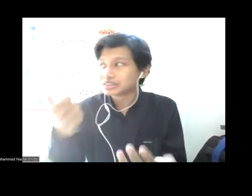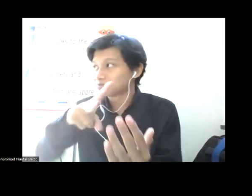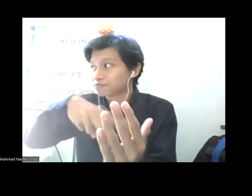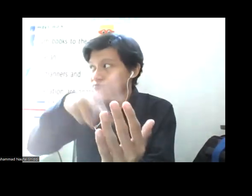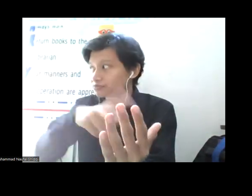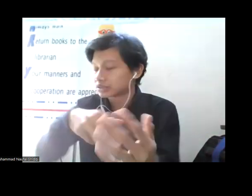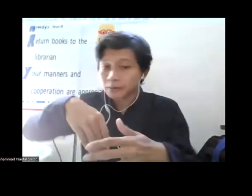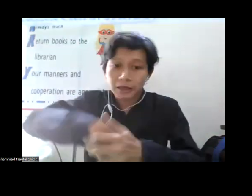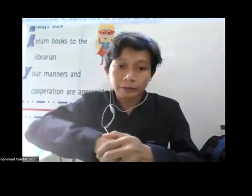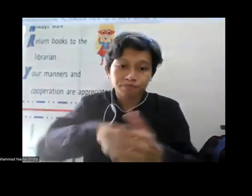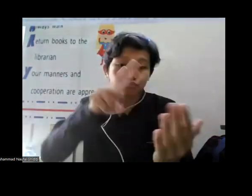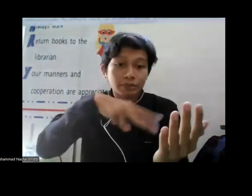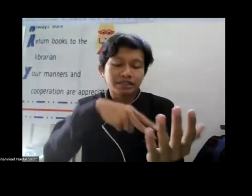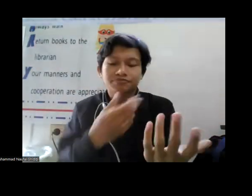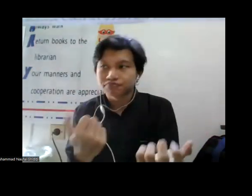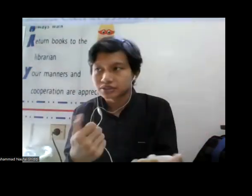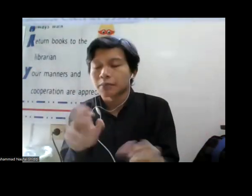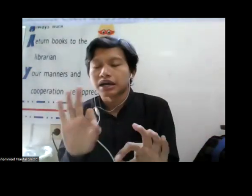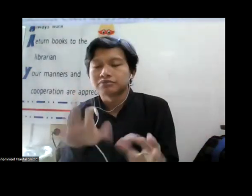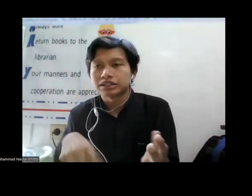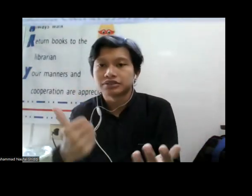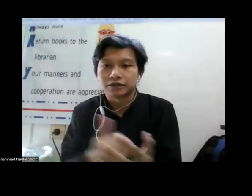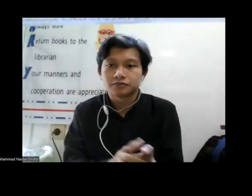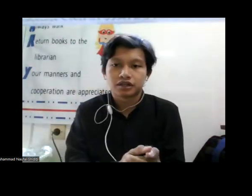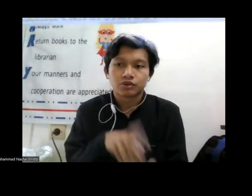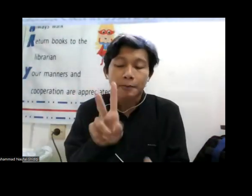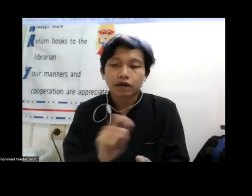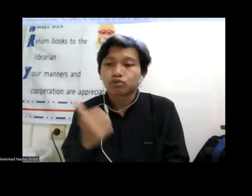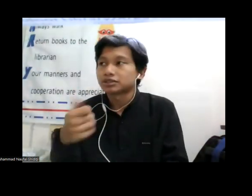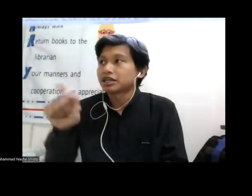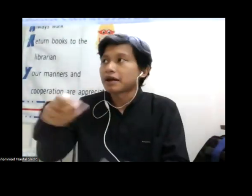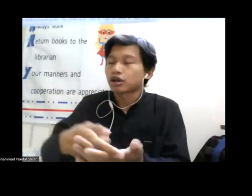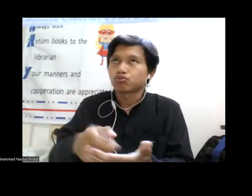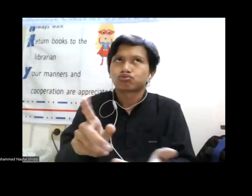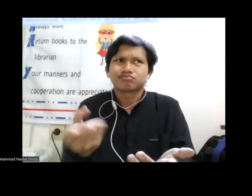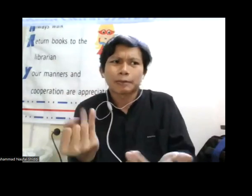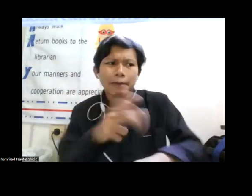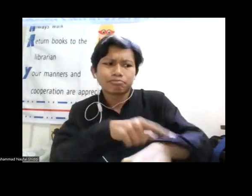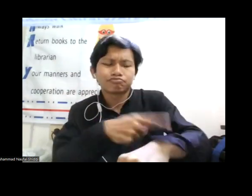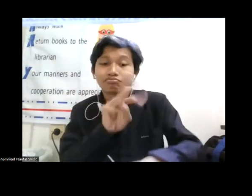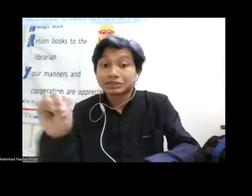silakan bagi yang ingin bertanya masih kita beri kesempatan Waktu berapa menit ini